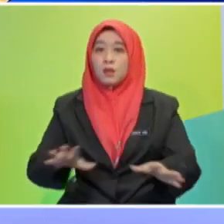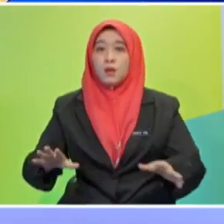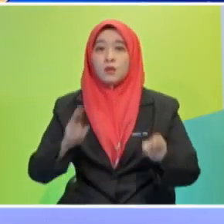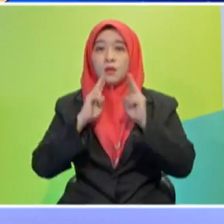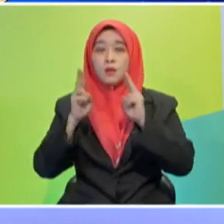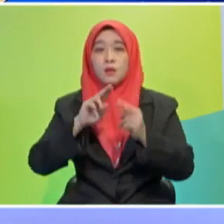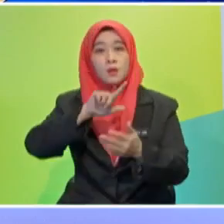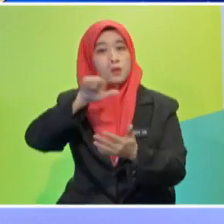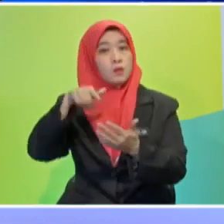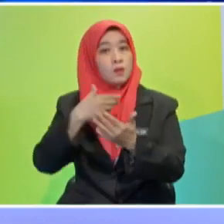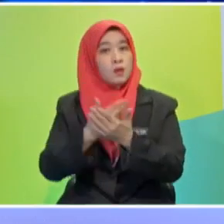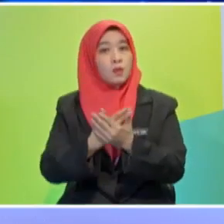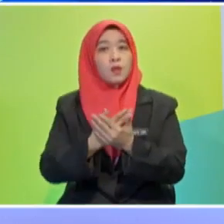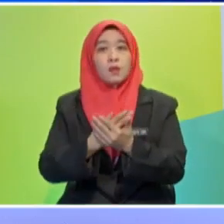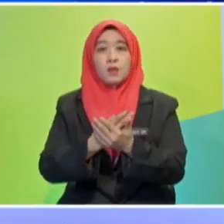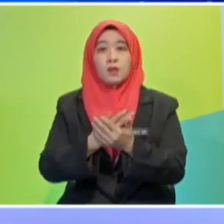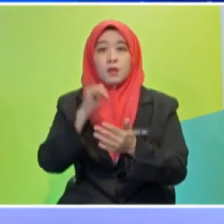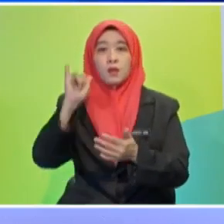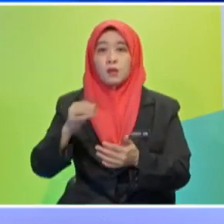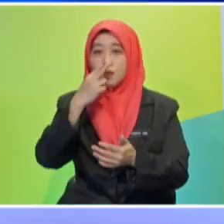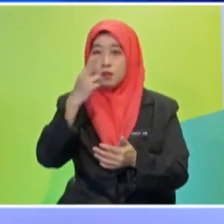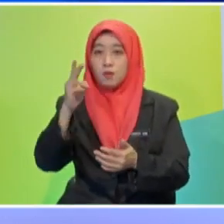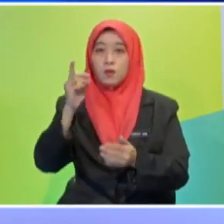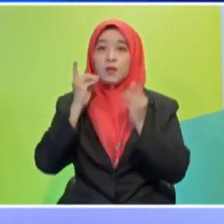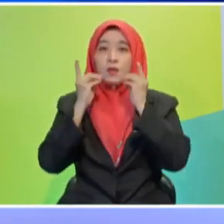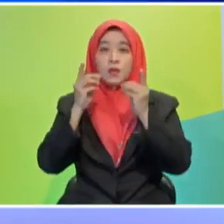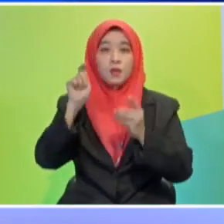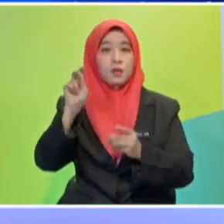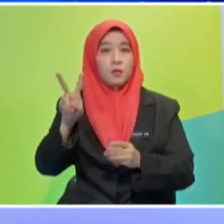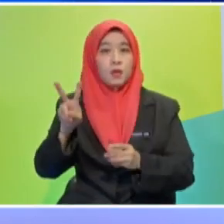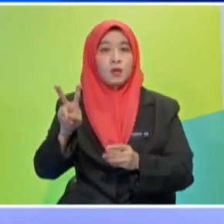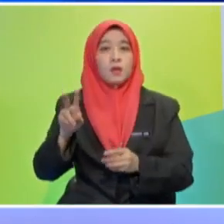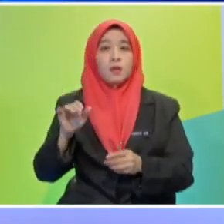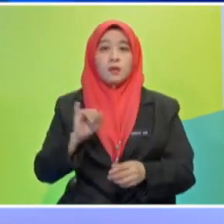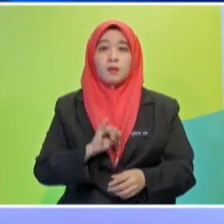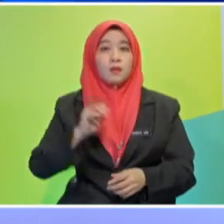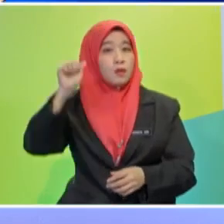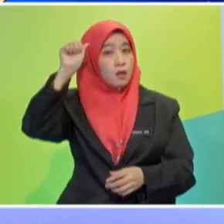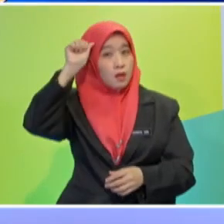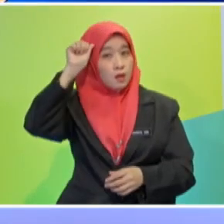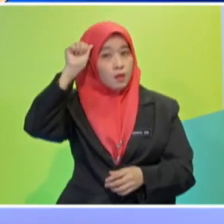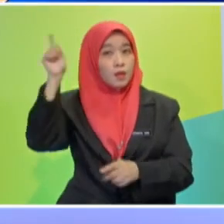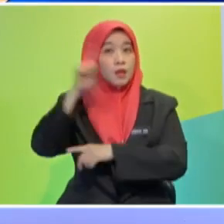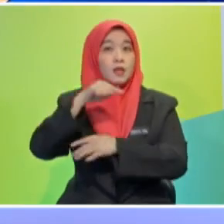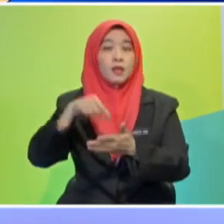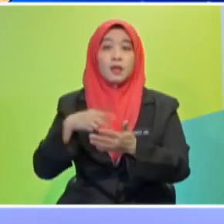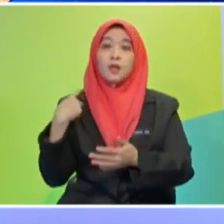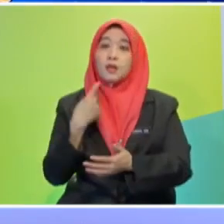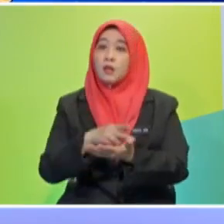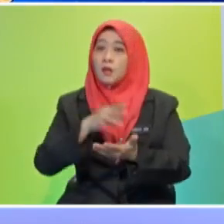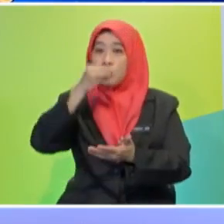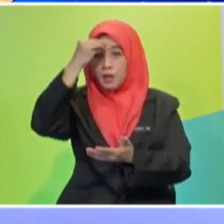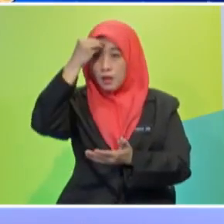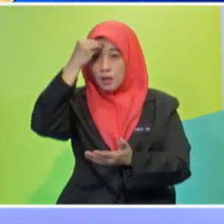seluruh penonton Didik TV KPM. Anda bersama saya Aiman Sufian Azman dan pada hari ini kita nak mempelajari satu